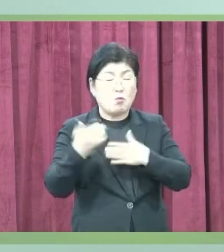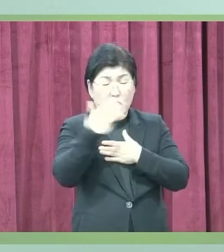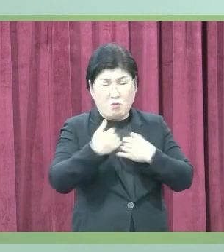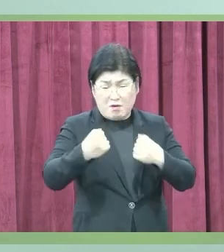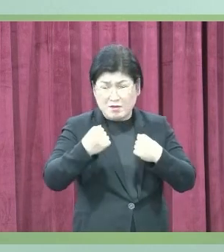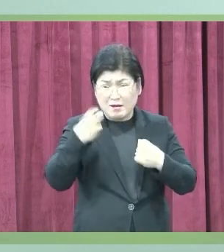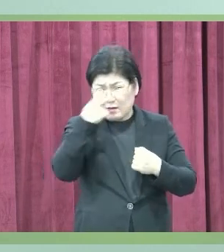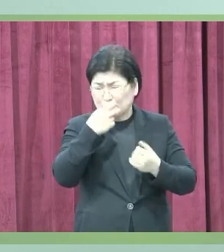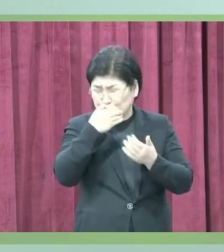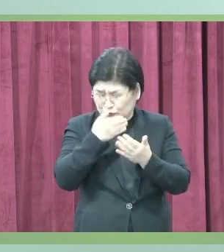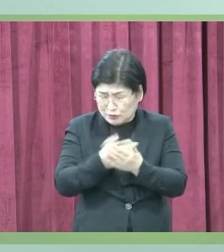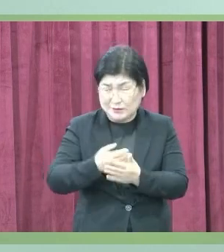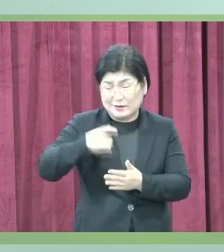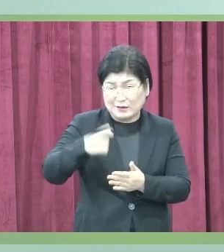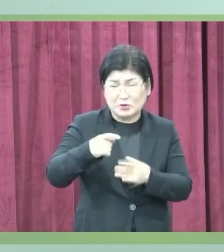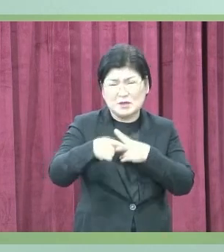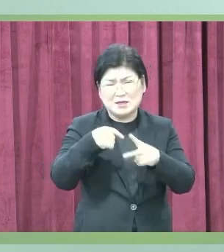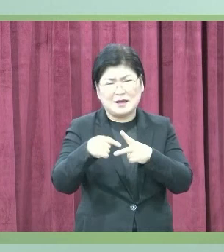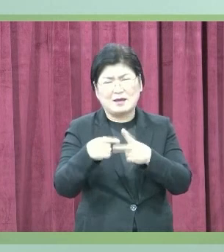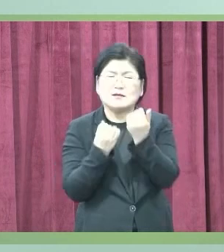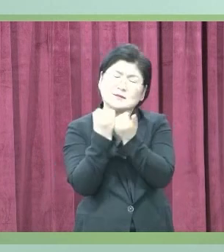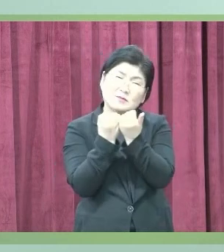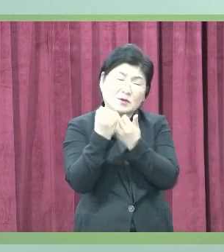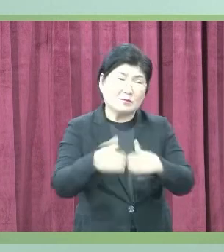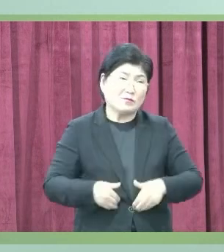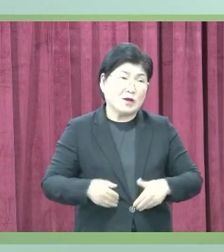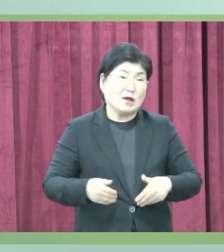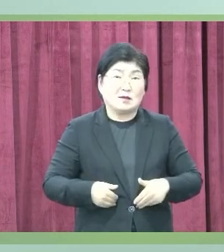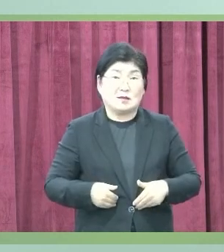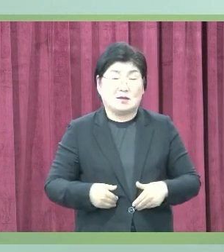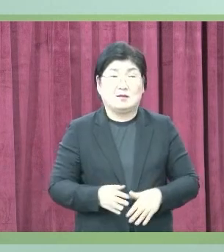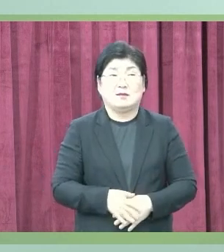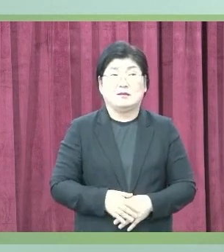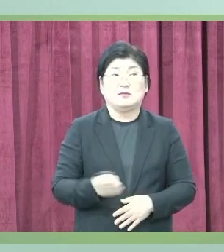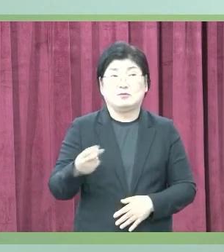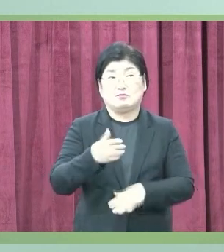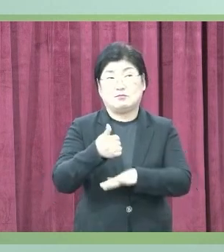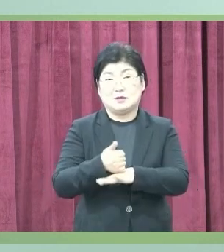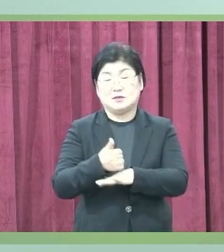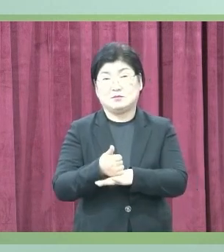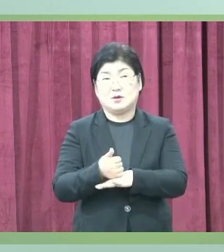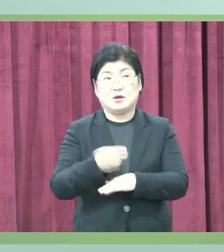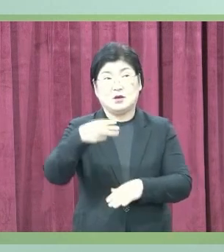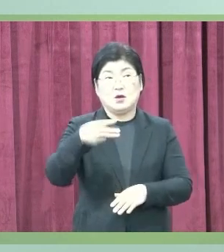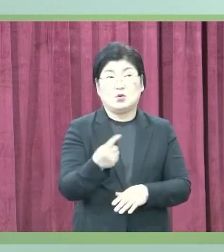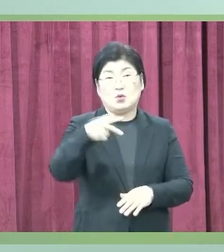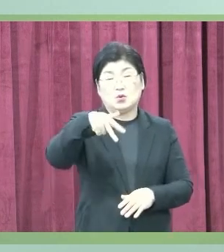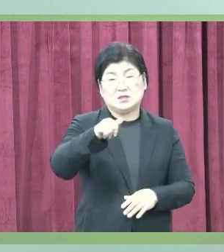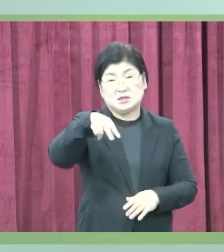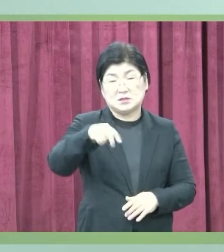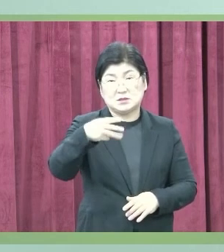더 강조하고 이해를 높일 필요가 있다는 부분 말씀드리고 싶고요. 끝으로 그 로지스틱 회계 분석을